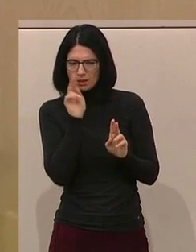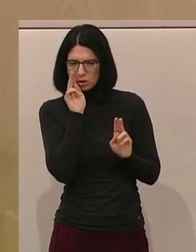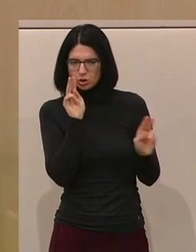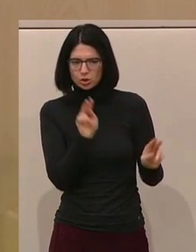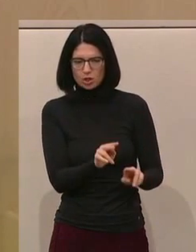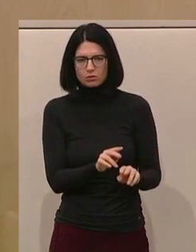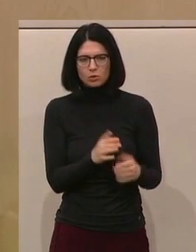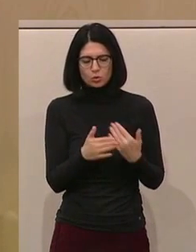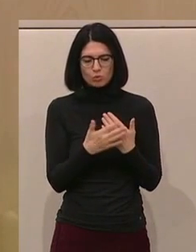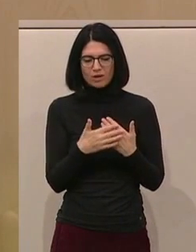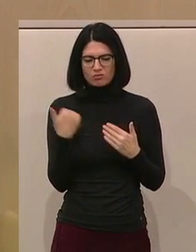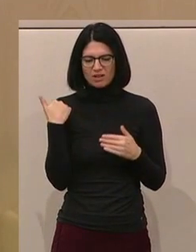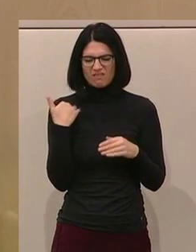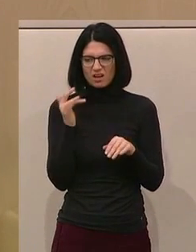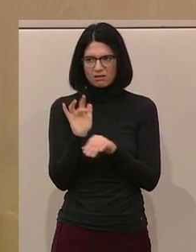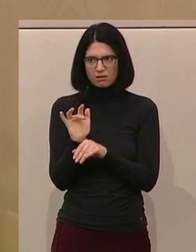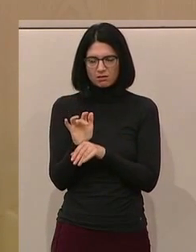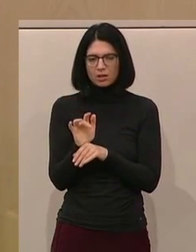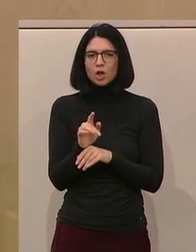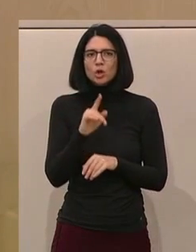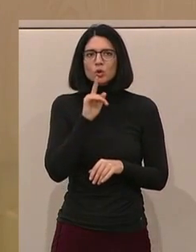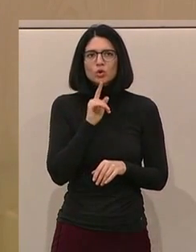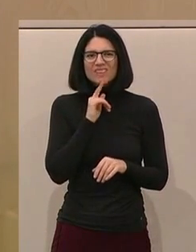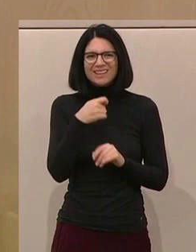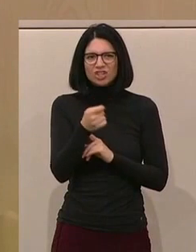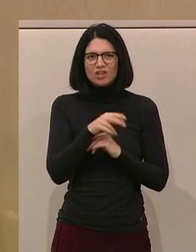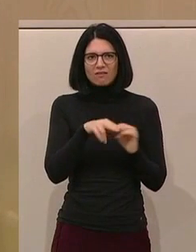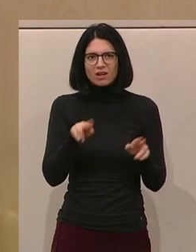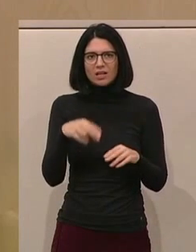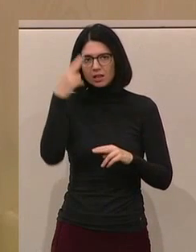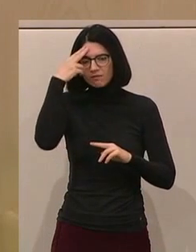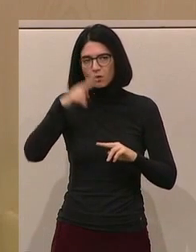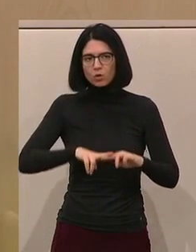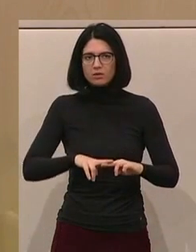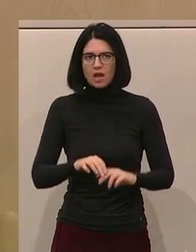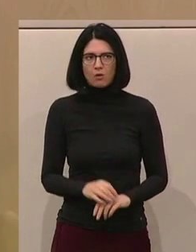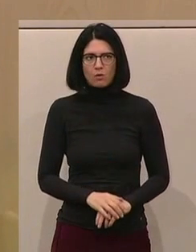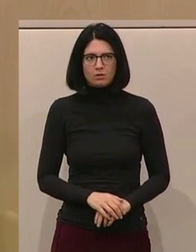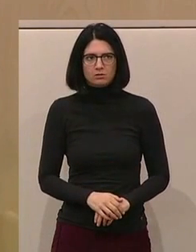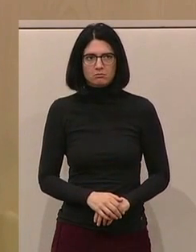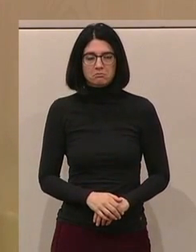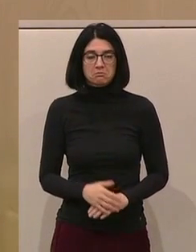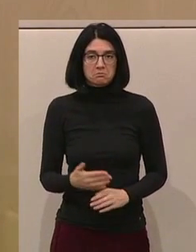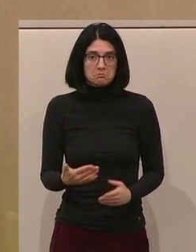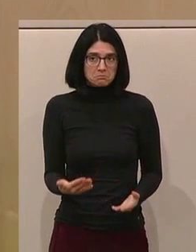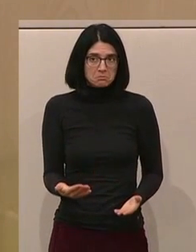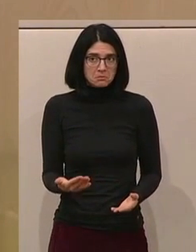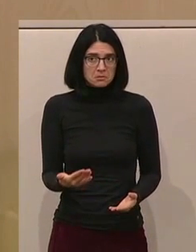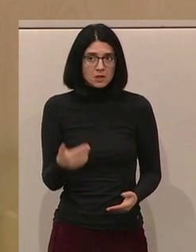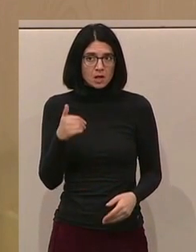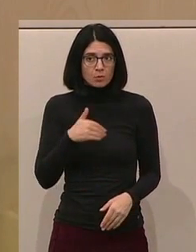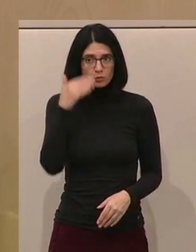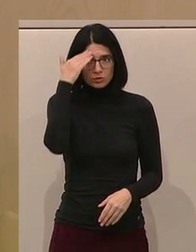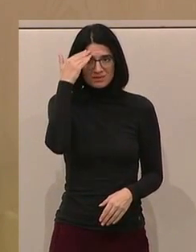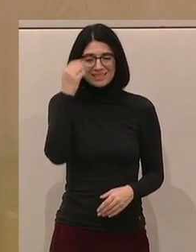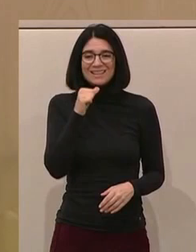Es wird etwa kritisiert, dass es zu wenigen strafrechtlichen Verurteilungen kommt. Dazu muss man aber wissen, dass